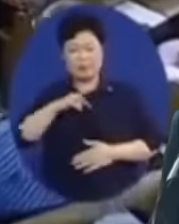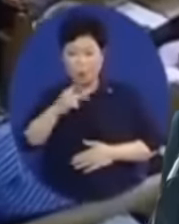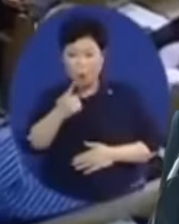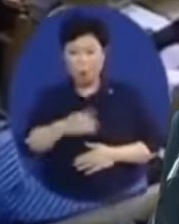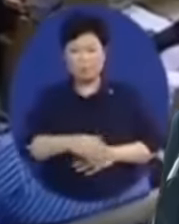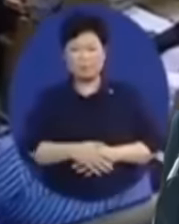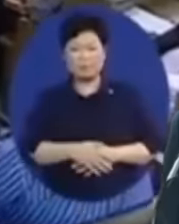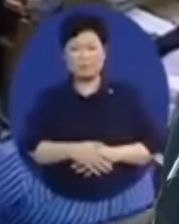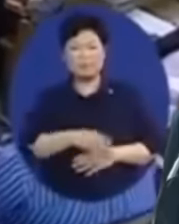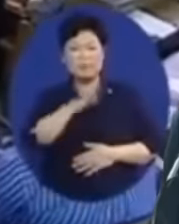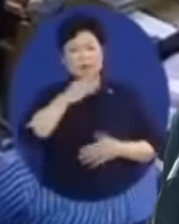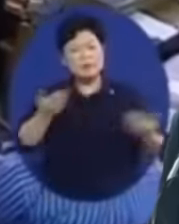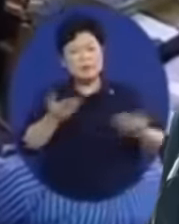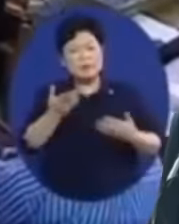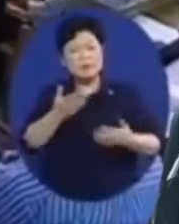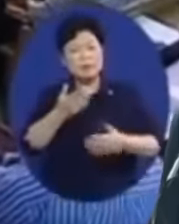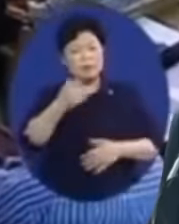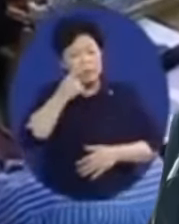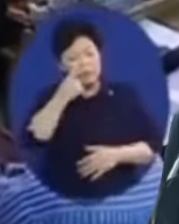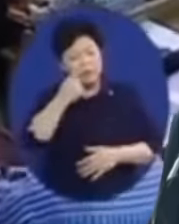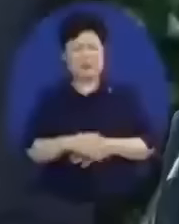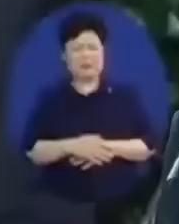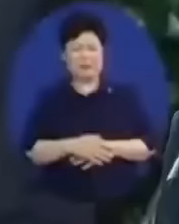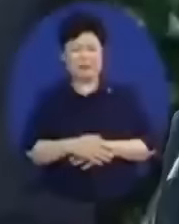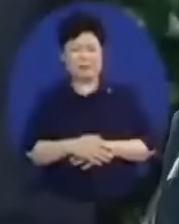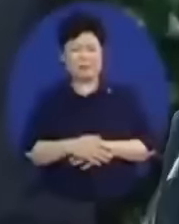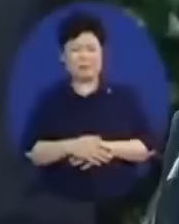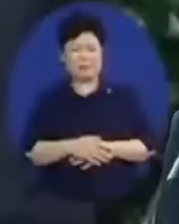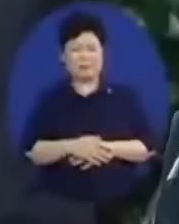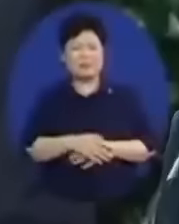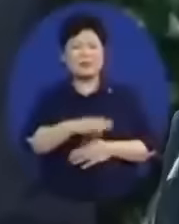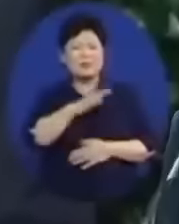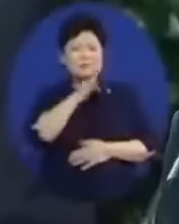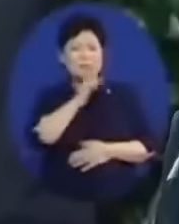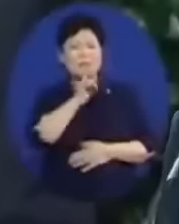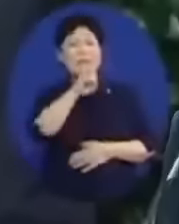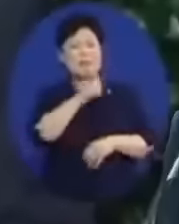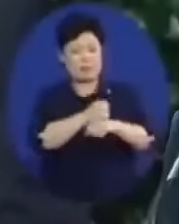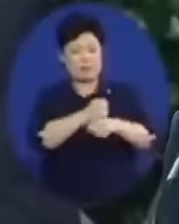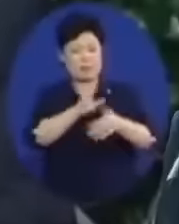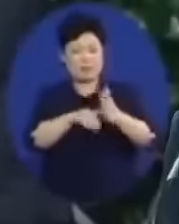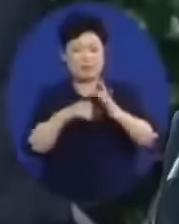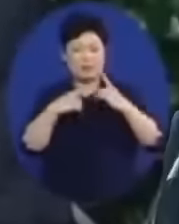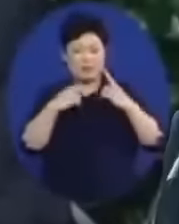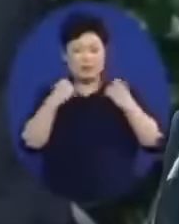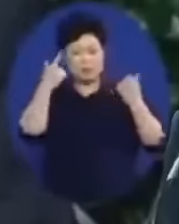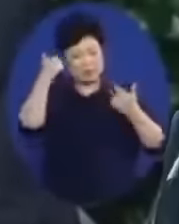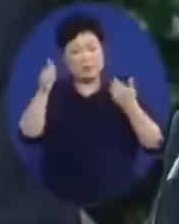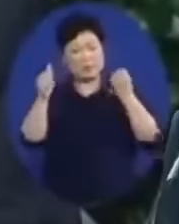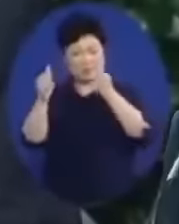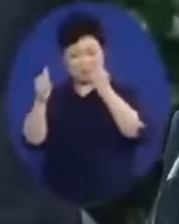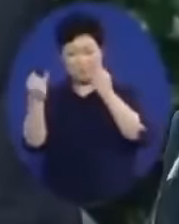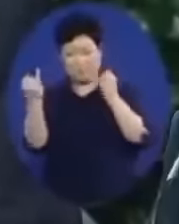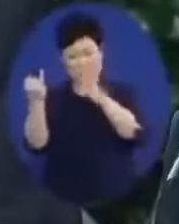일할 수 없는 나이가 될 때 그때 가서 도로 믿겠으니 하직을 구하는 것이 좋겠습니다. 그래서 내가 좀 내 말 좀